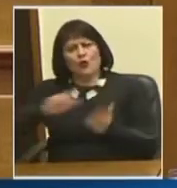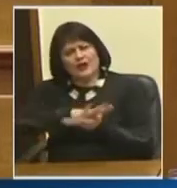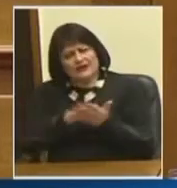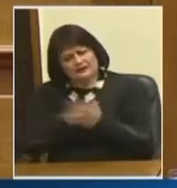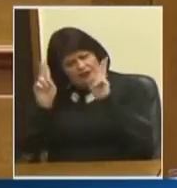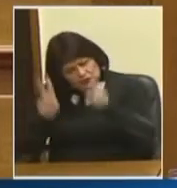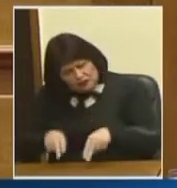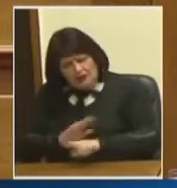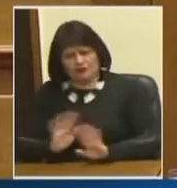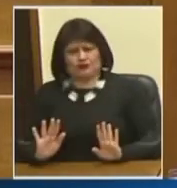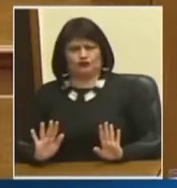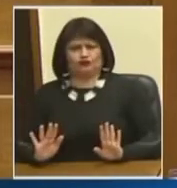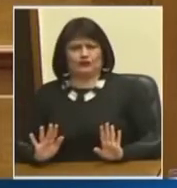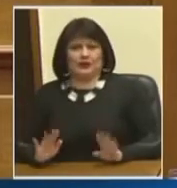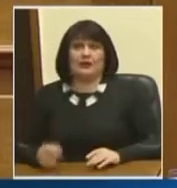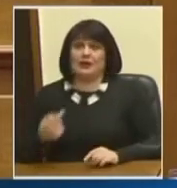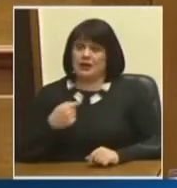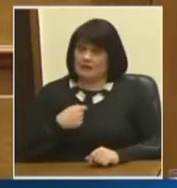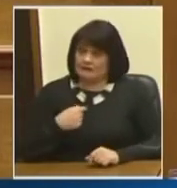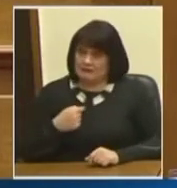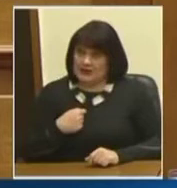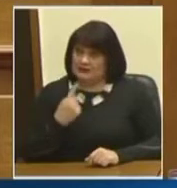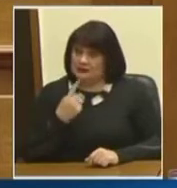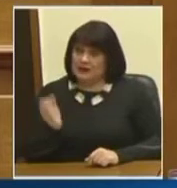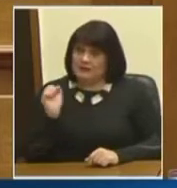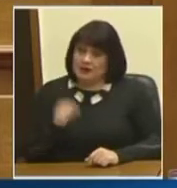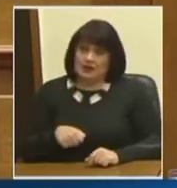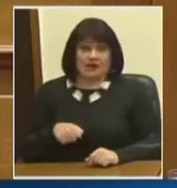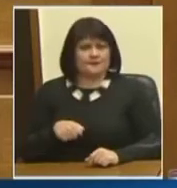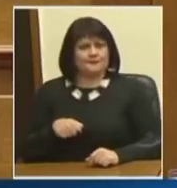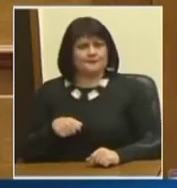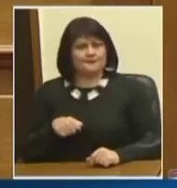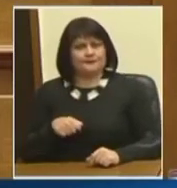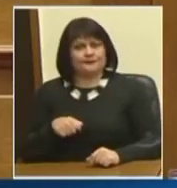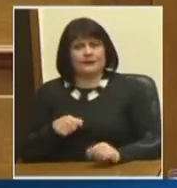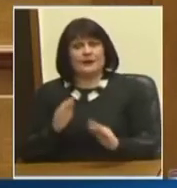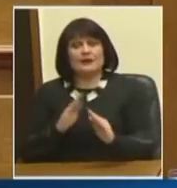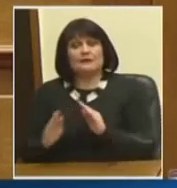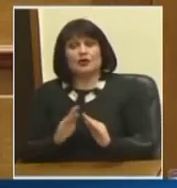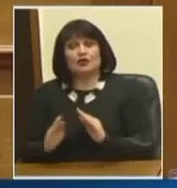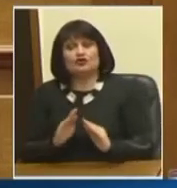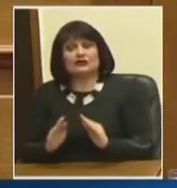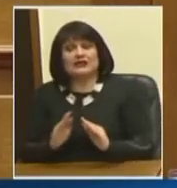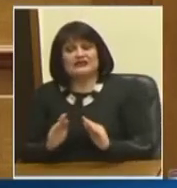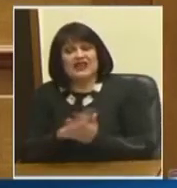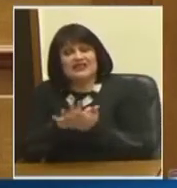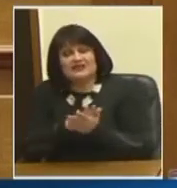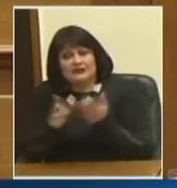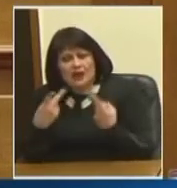κράτος. Εμείς υπερασπιζόμαστε την προστασία της θρησκευτικής